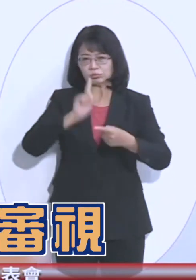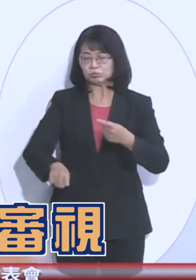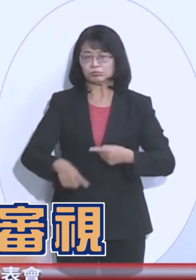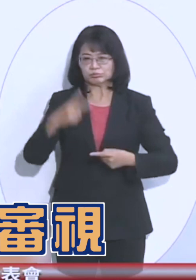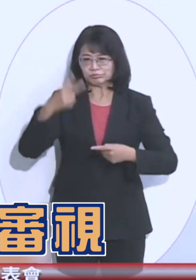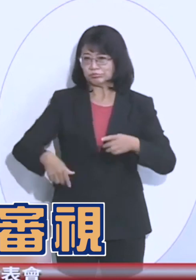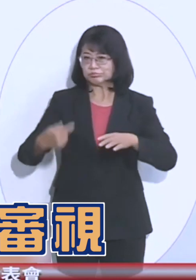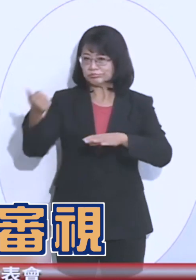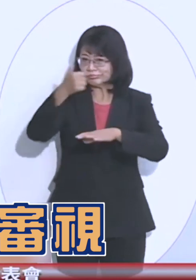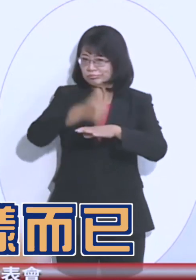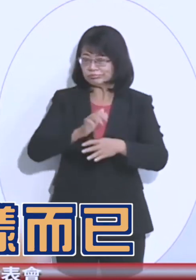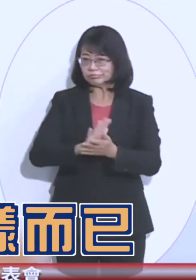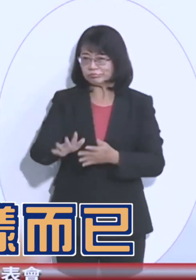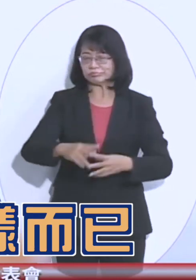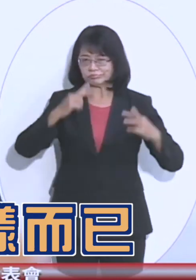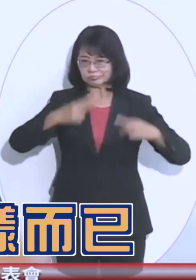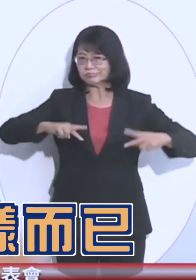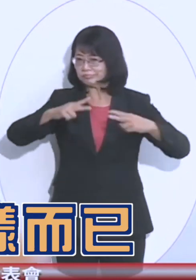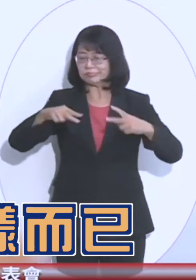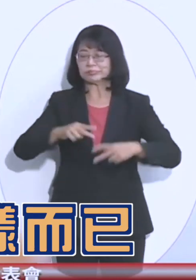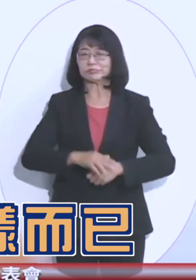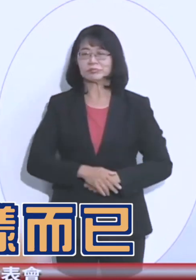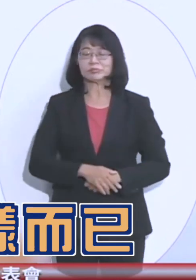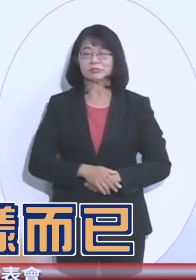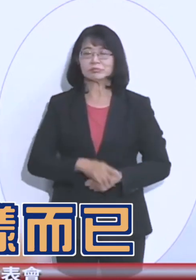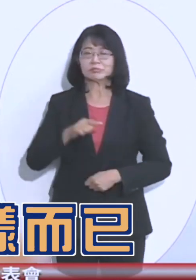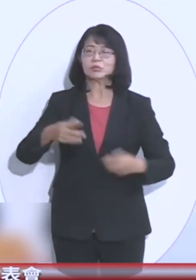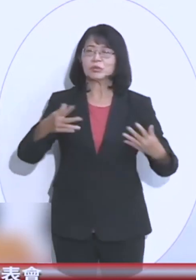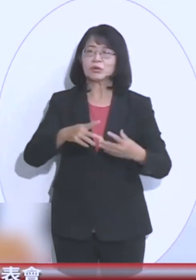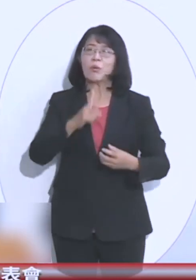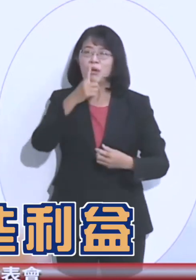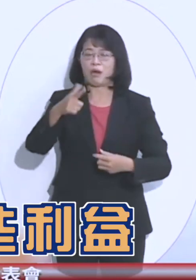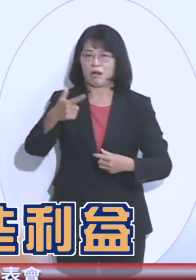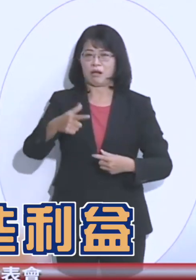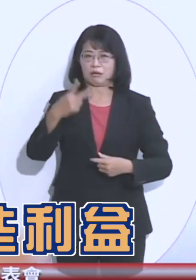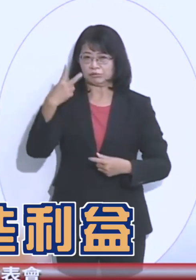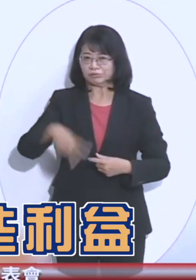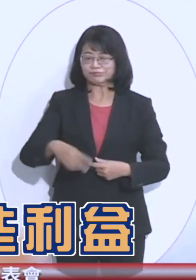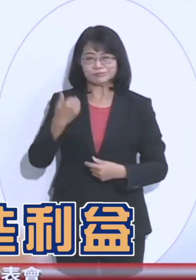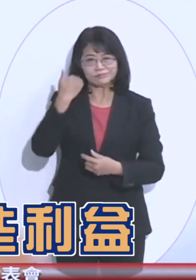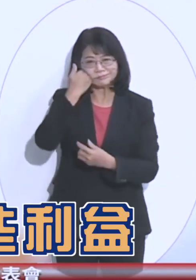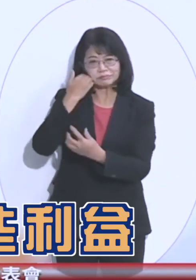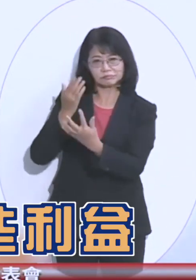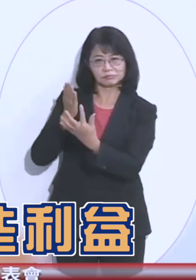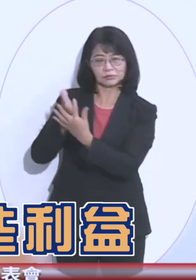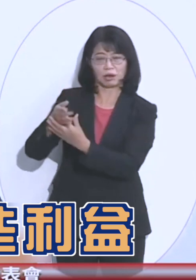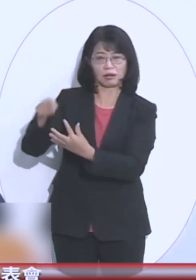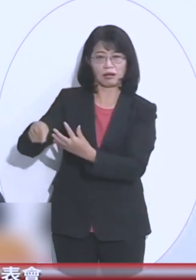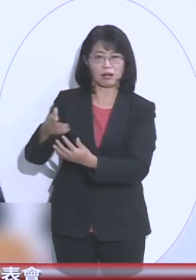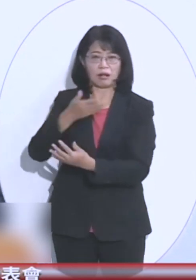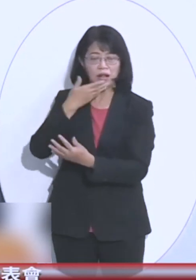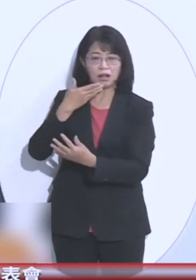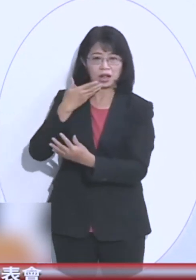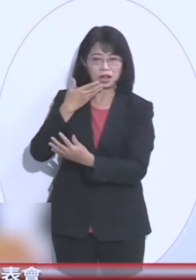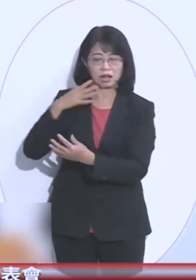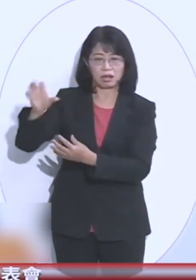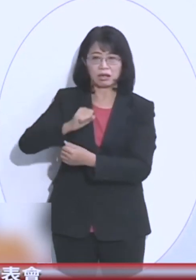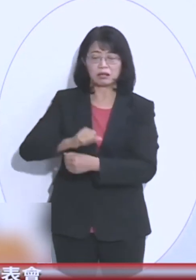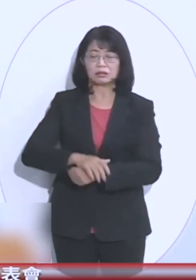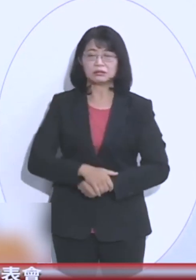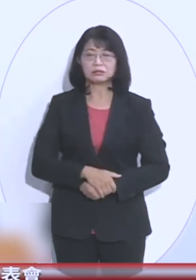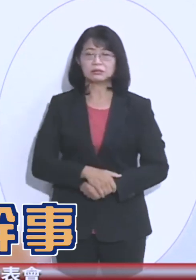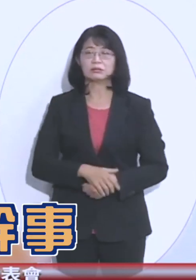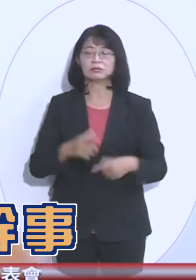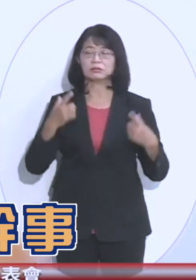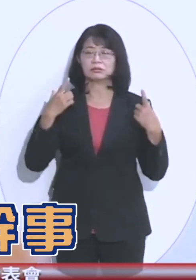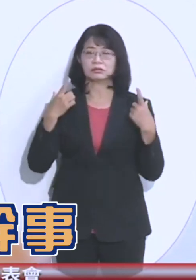视。问题唔是干那安尼尔，是啥物人甲手伸入去咧这利益？哦，